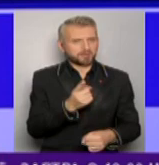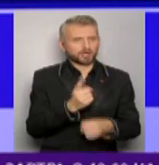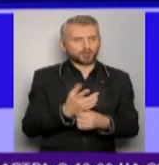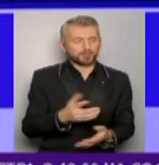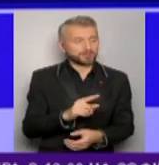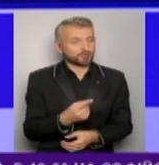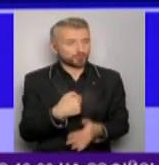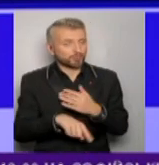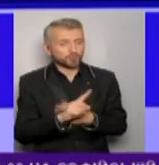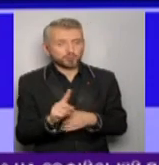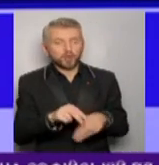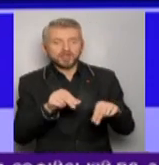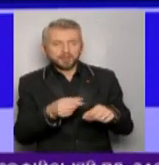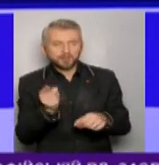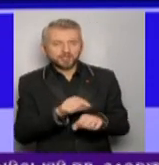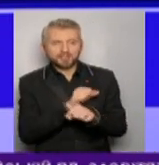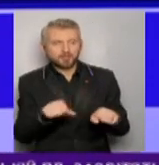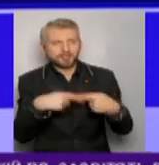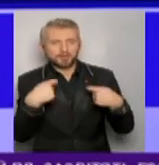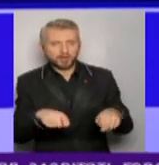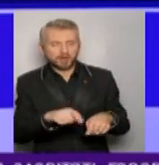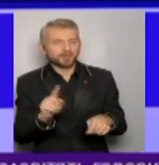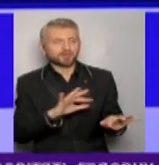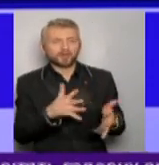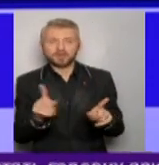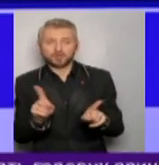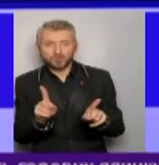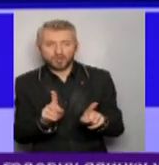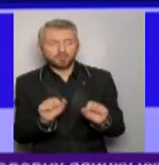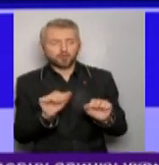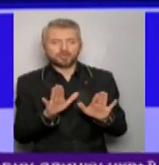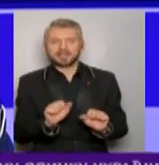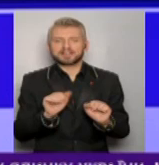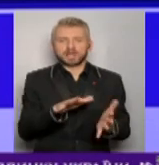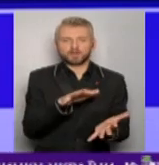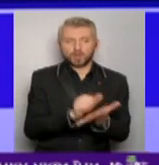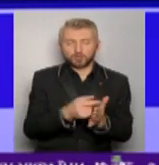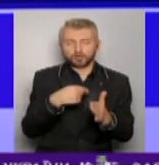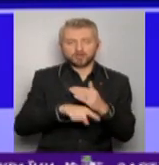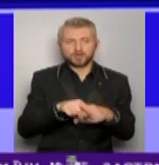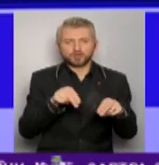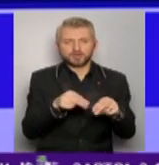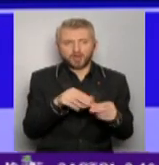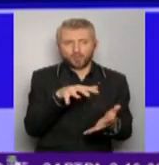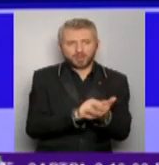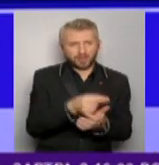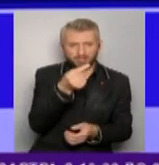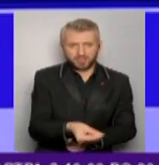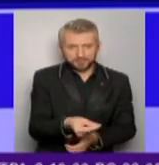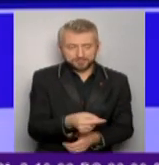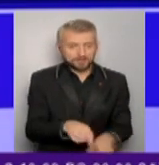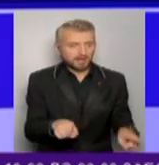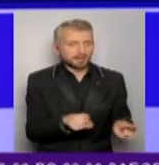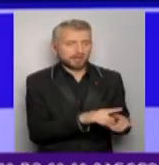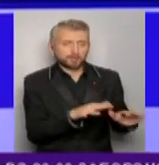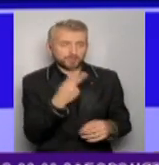Чому? Тому що землю тоді не можна продати. Що відбувається? Можна стільки здати в оренду. Це означає, що ціна оренда маленька. І так от відбувається